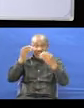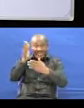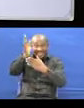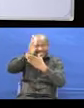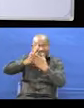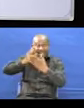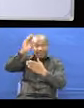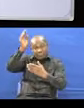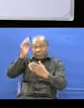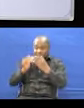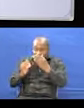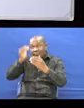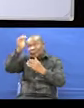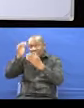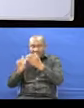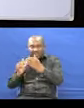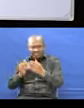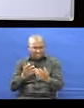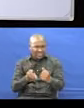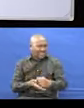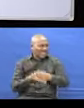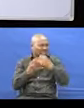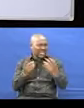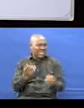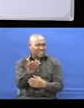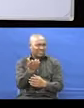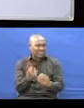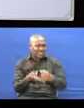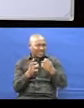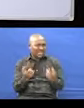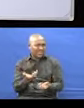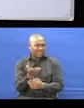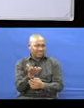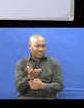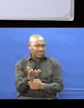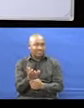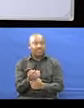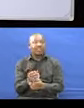sehemu zina umuhimu gani wewe? Zinakusaidia nini? Ukisoma sehemu, wewe zinakusaidia nini?